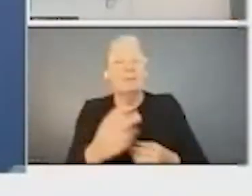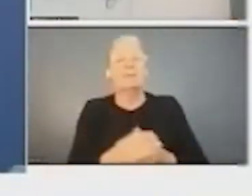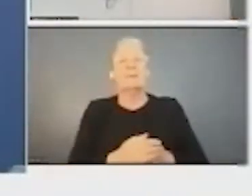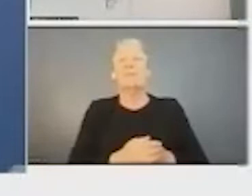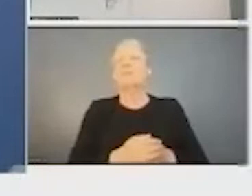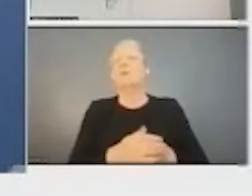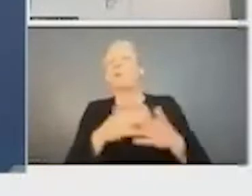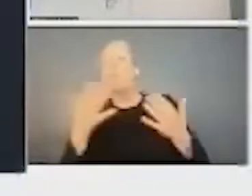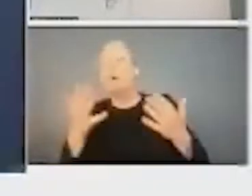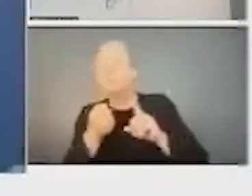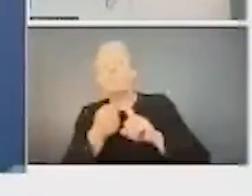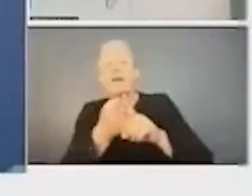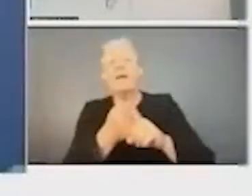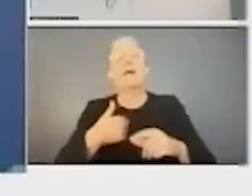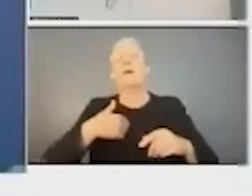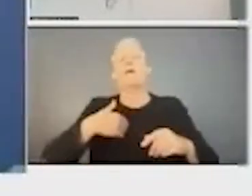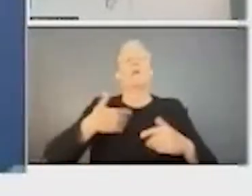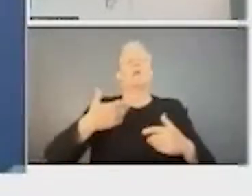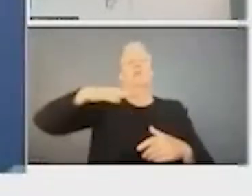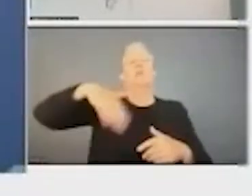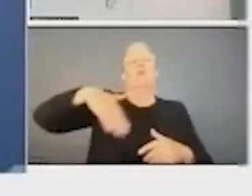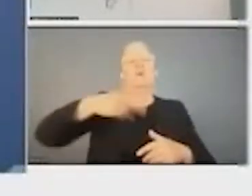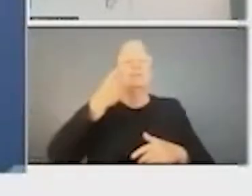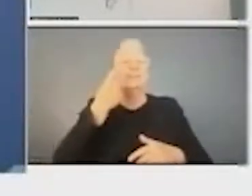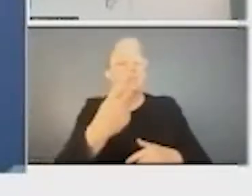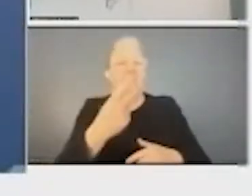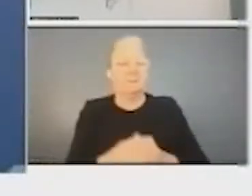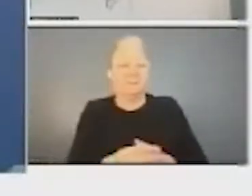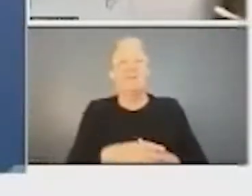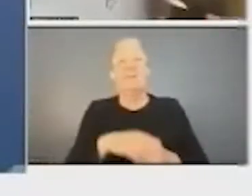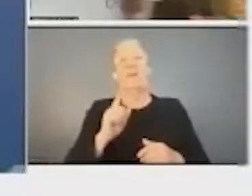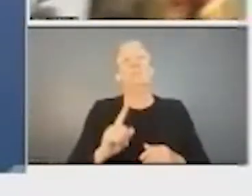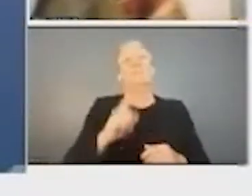والظروف البيئية كانت أثرت على المرأة والبنت.